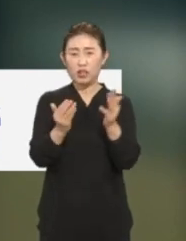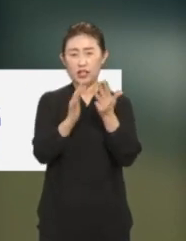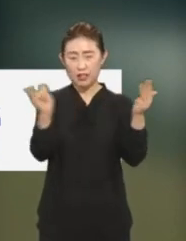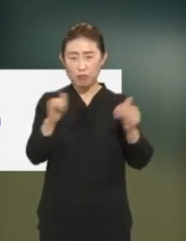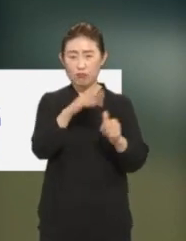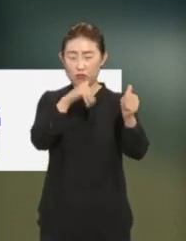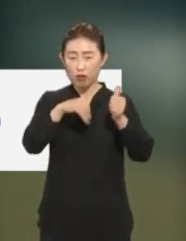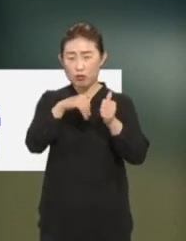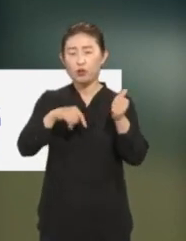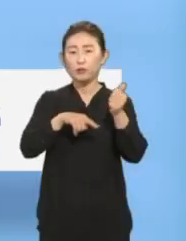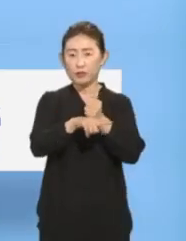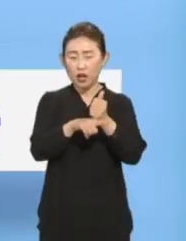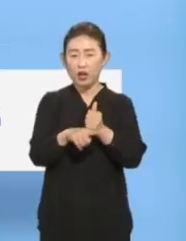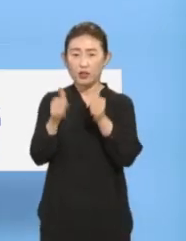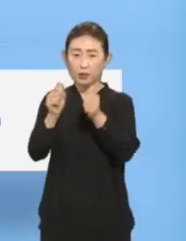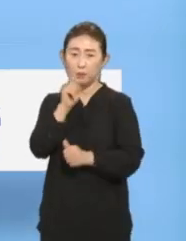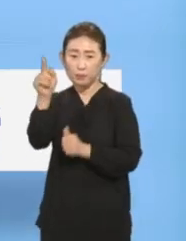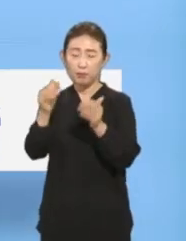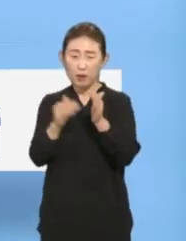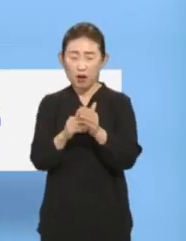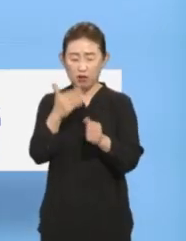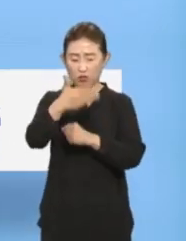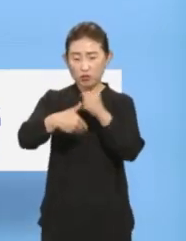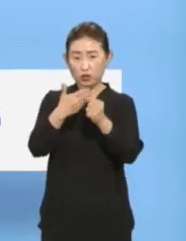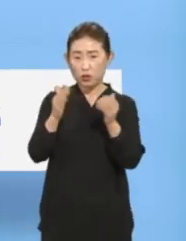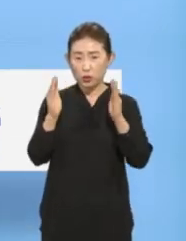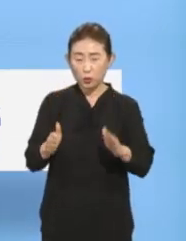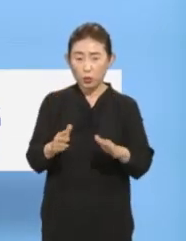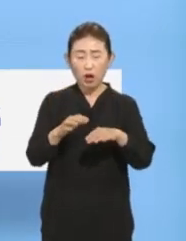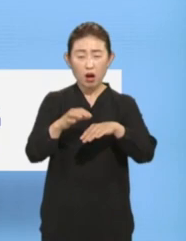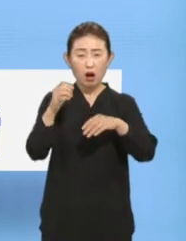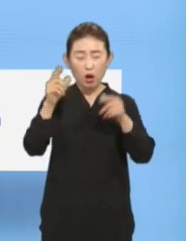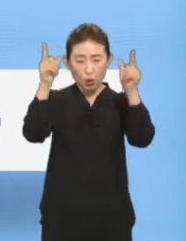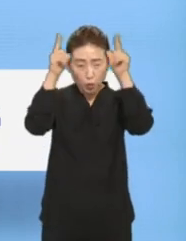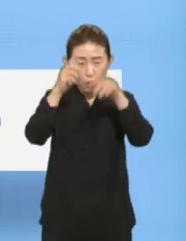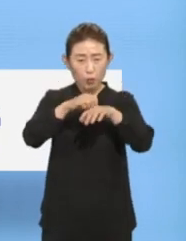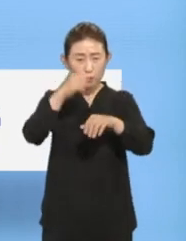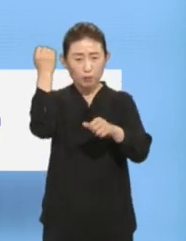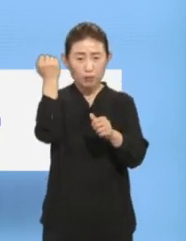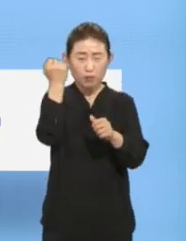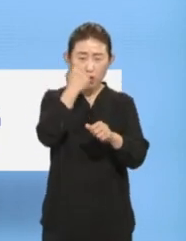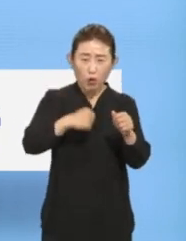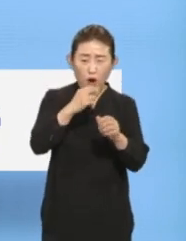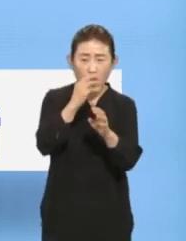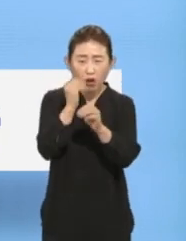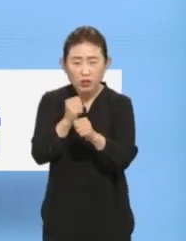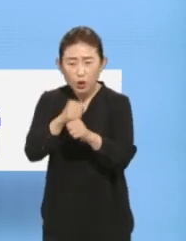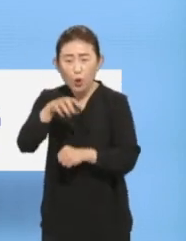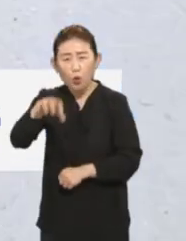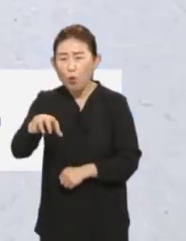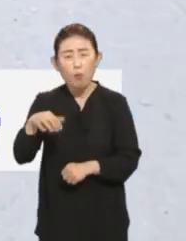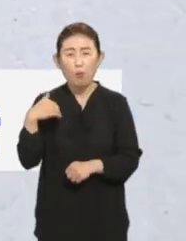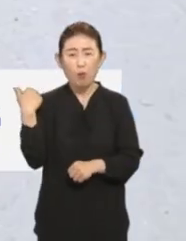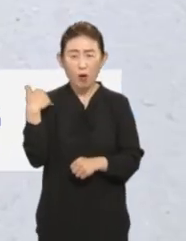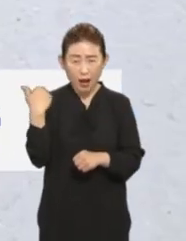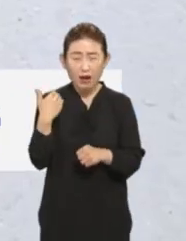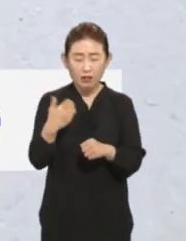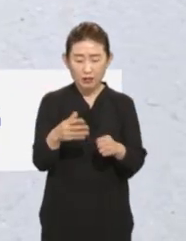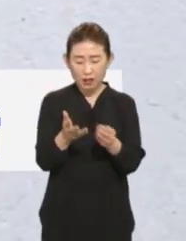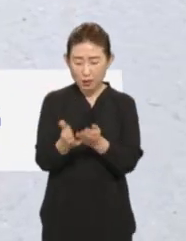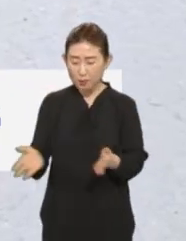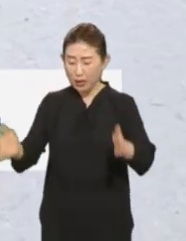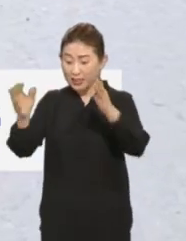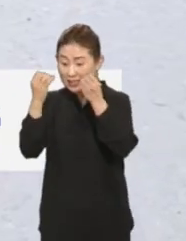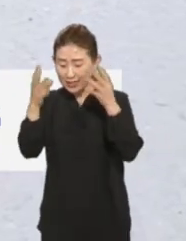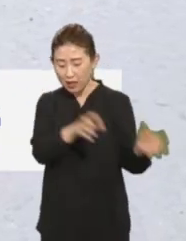불구속 기소했습니다 이들은 지난 9년간 도축시기와 출처를 알 수 없는 돼지고기에 라벨과 박스를 갈아